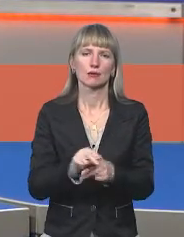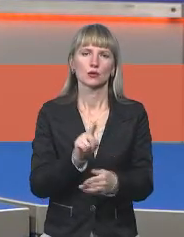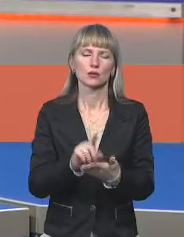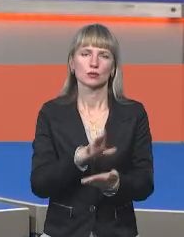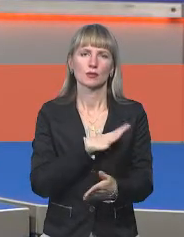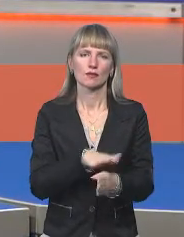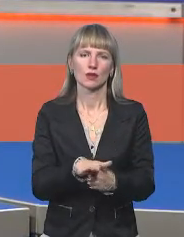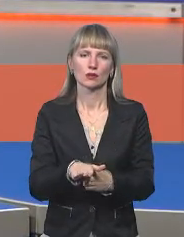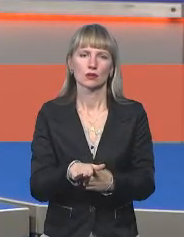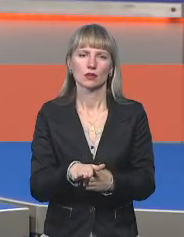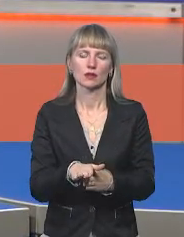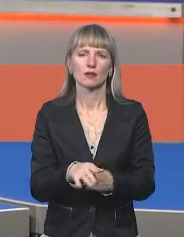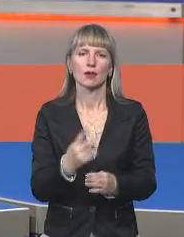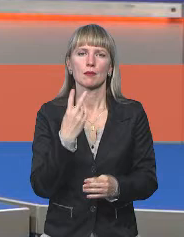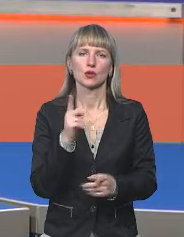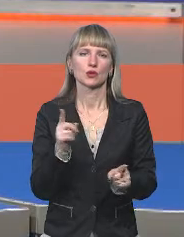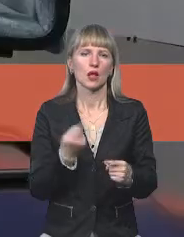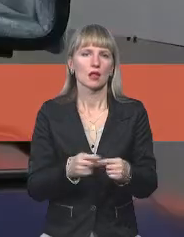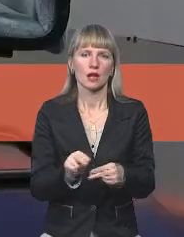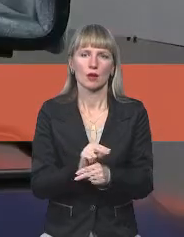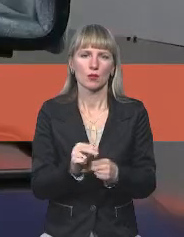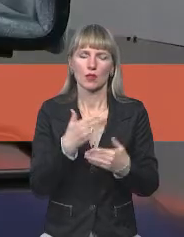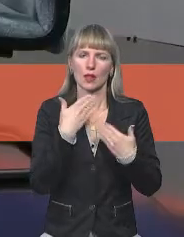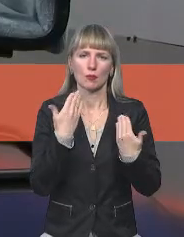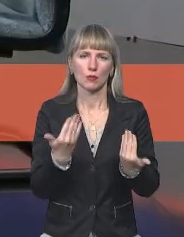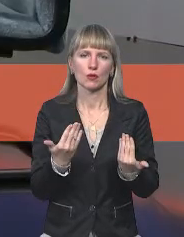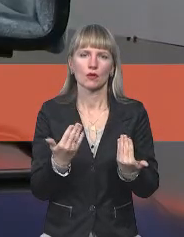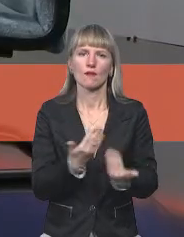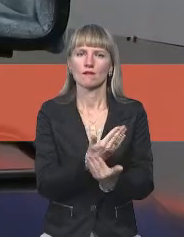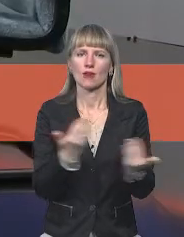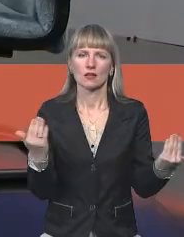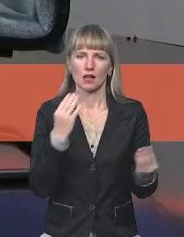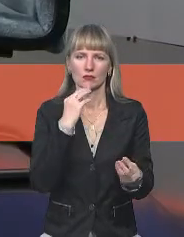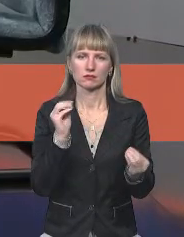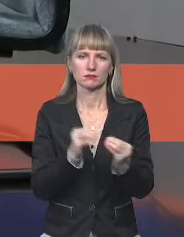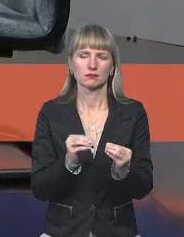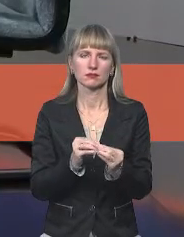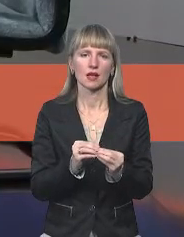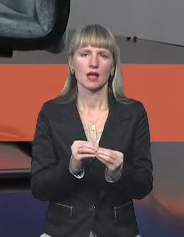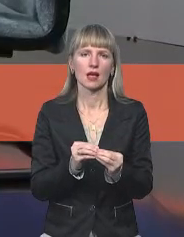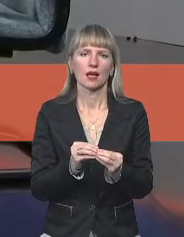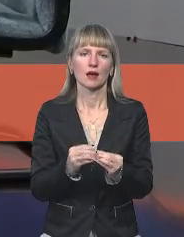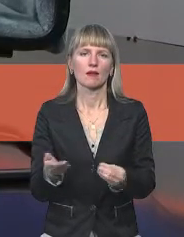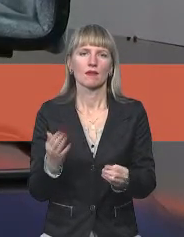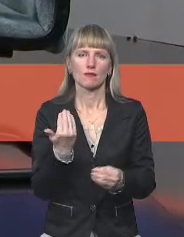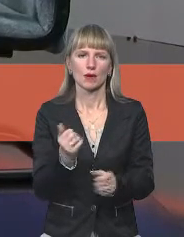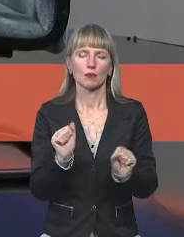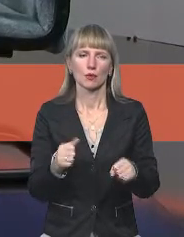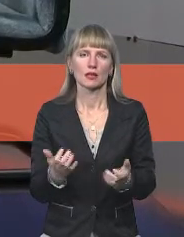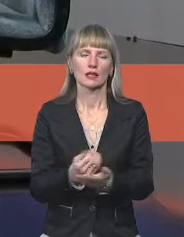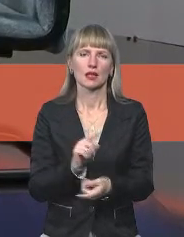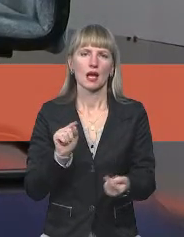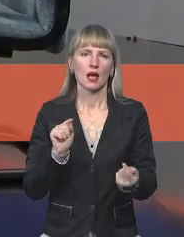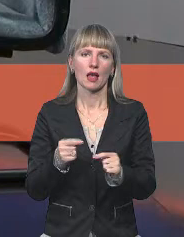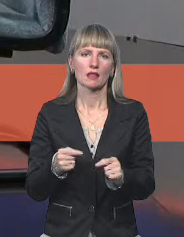бути виконаний. Однак ви бачите, що цього ремонту не було. Тобто фасад як був таким, таким він і залишився. Ви можете на цій